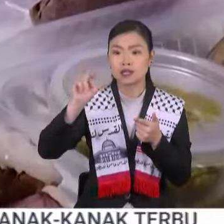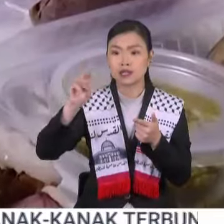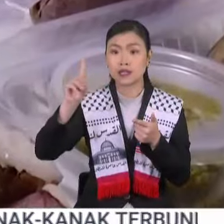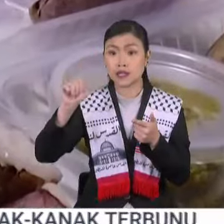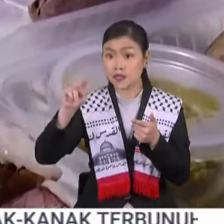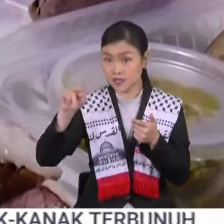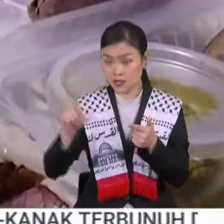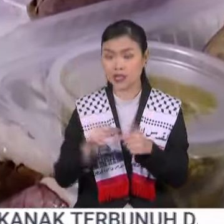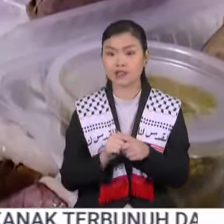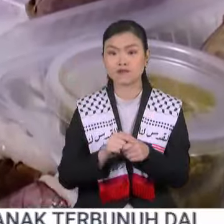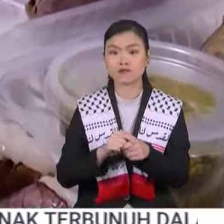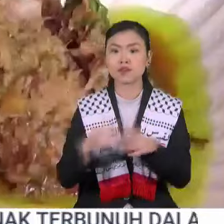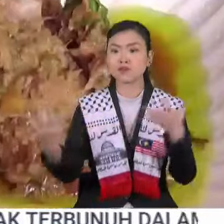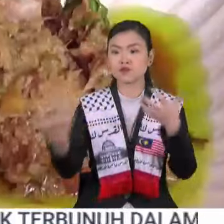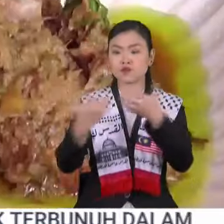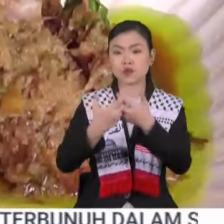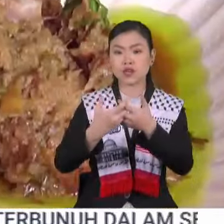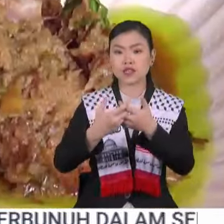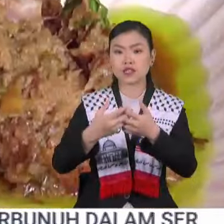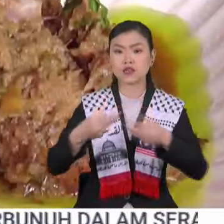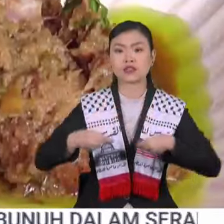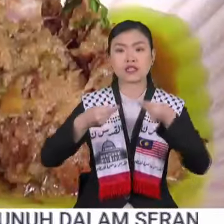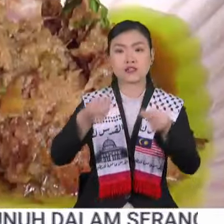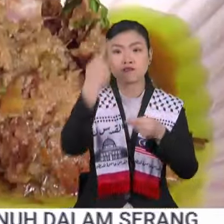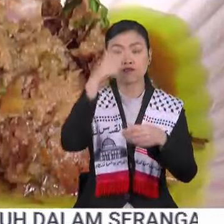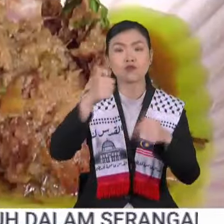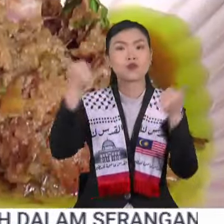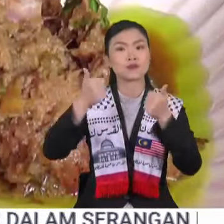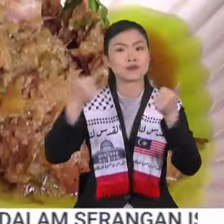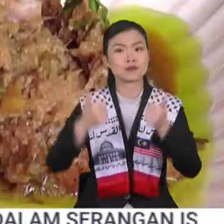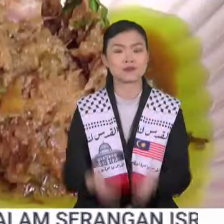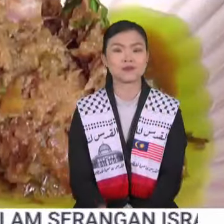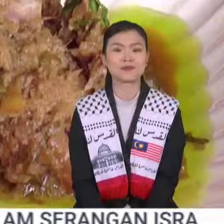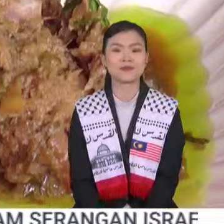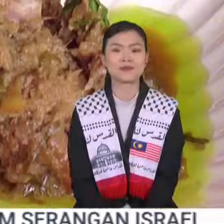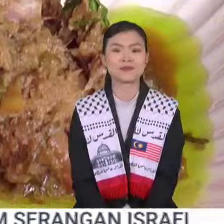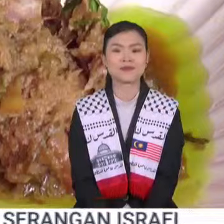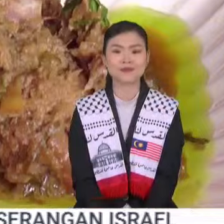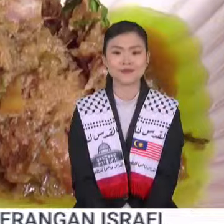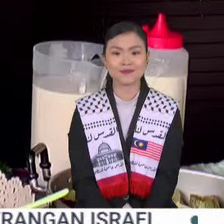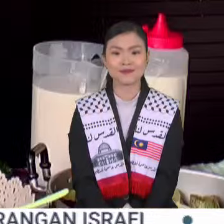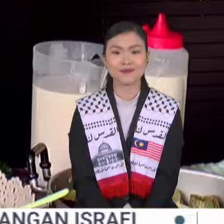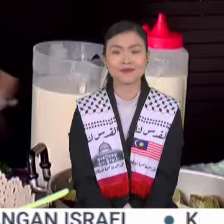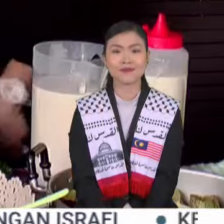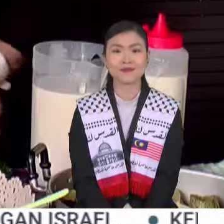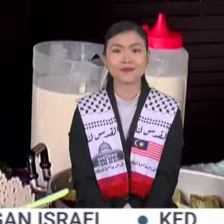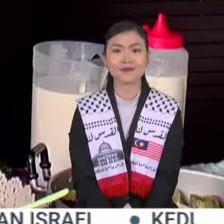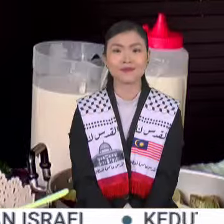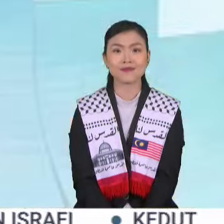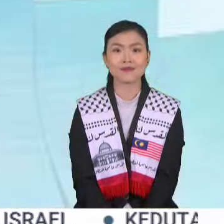Aidilfitri. Hana Adli Nasution Ahmad, RTM.